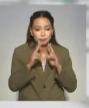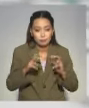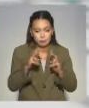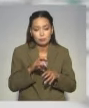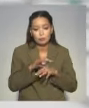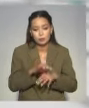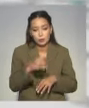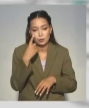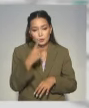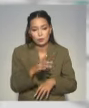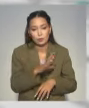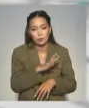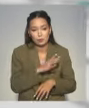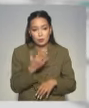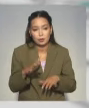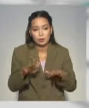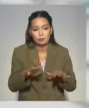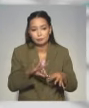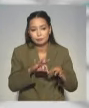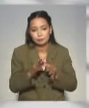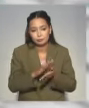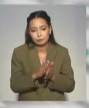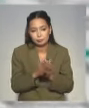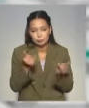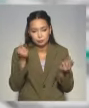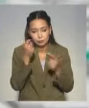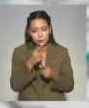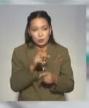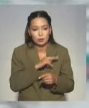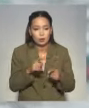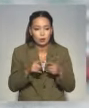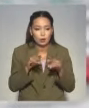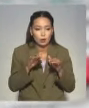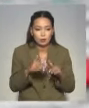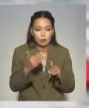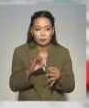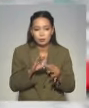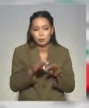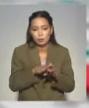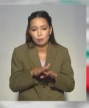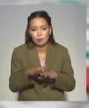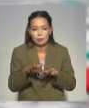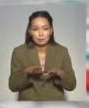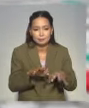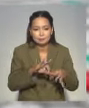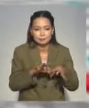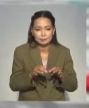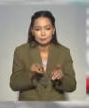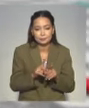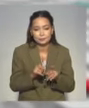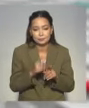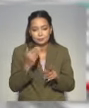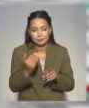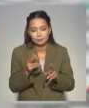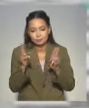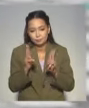хабарлайды. Объективтік жағдайлар анықталуда. Қазіргі уақытта іс жүргізу аясында кешенділік, толықтылық және объективтілік қағидаттарын